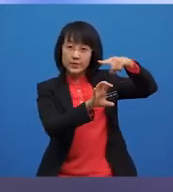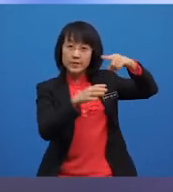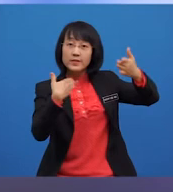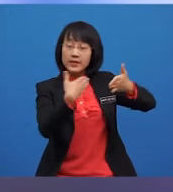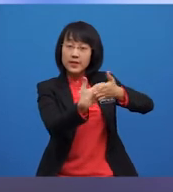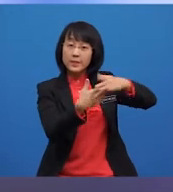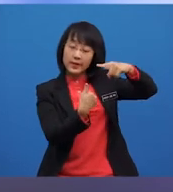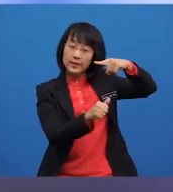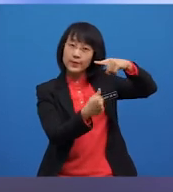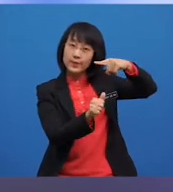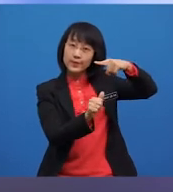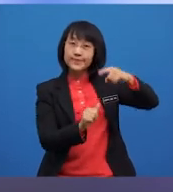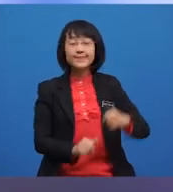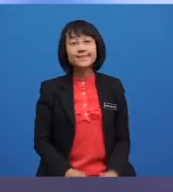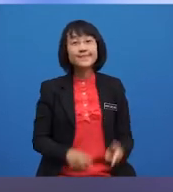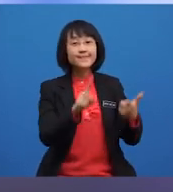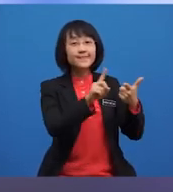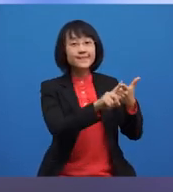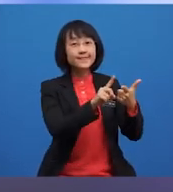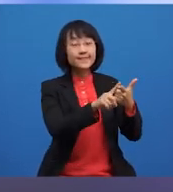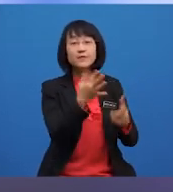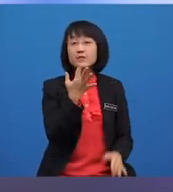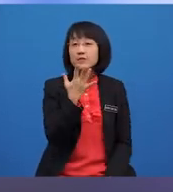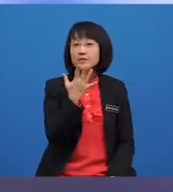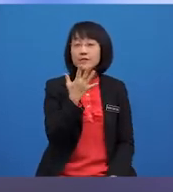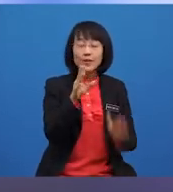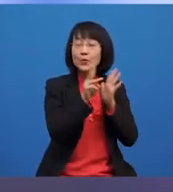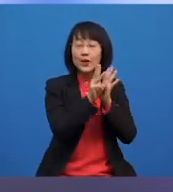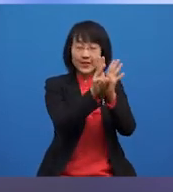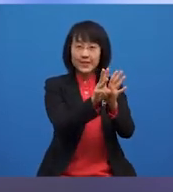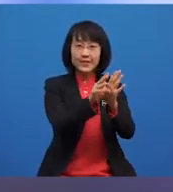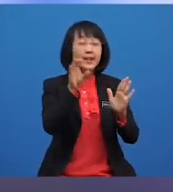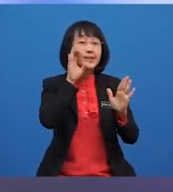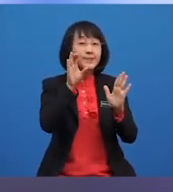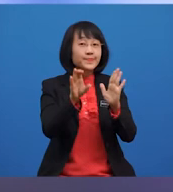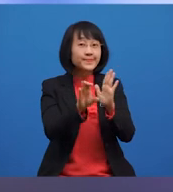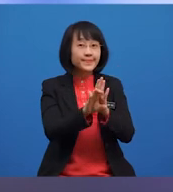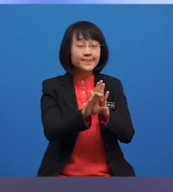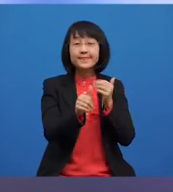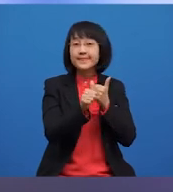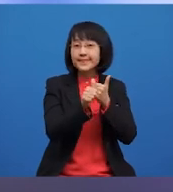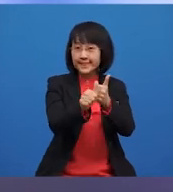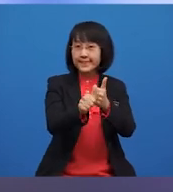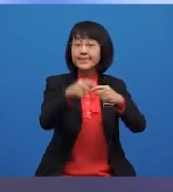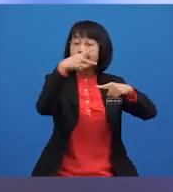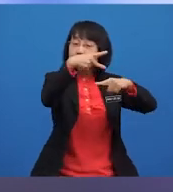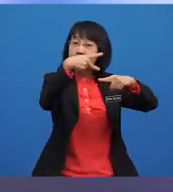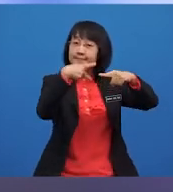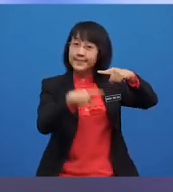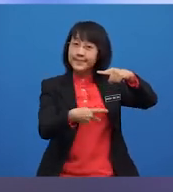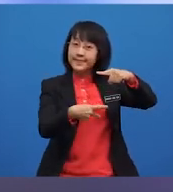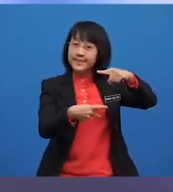hingga 10. Kedua, mewakilkan gambar rajah mengikut